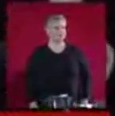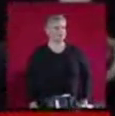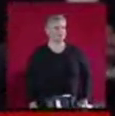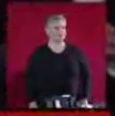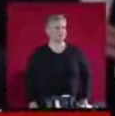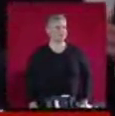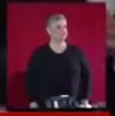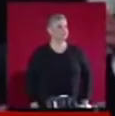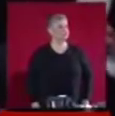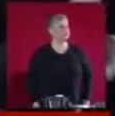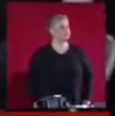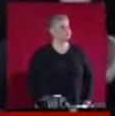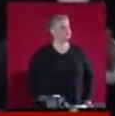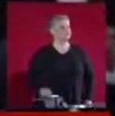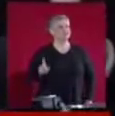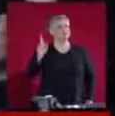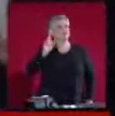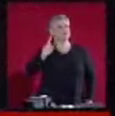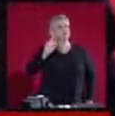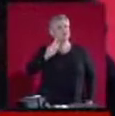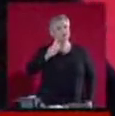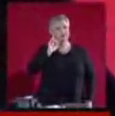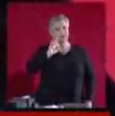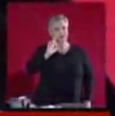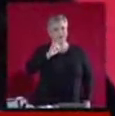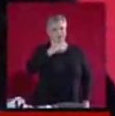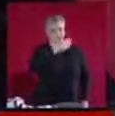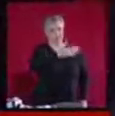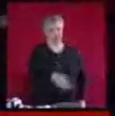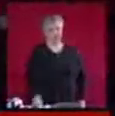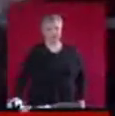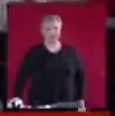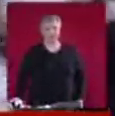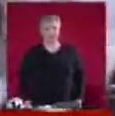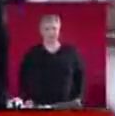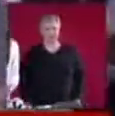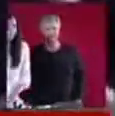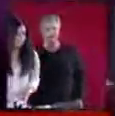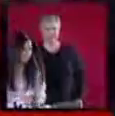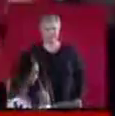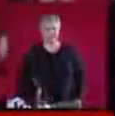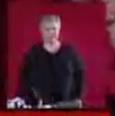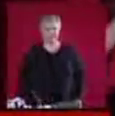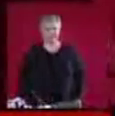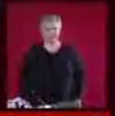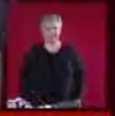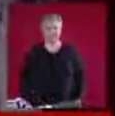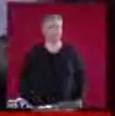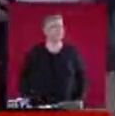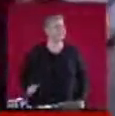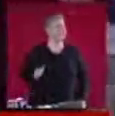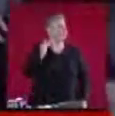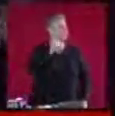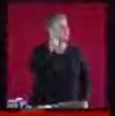η κυριακή η μάλαμα ακόμα μια παρουσία από το χώρο του πολιτισμού από τη θεσσαλονίκη και τη